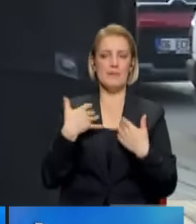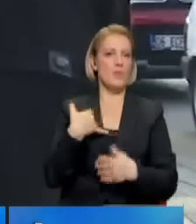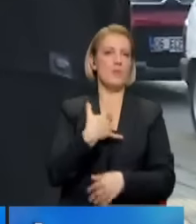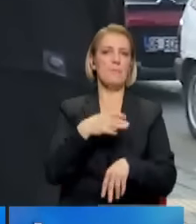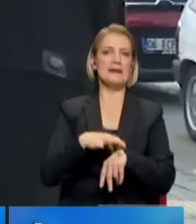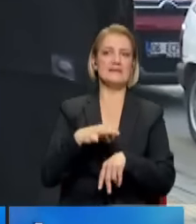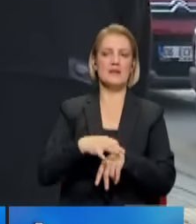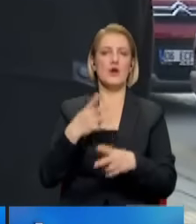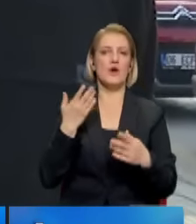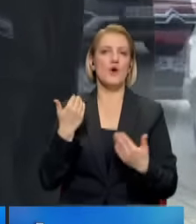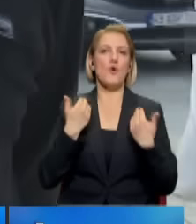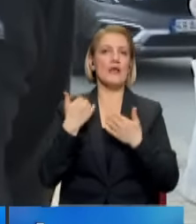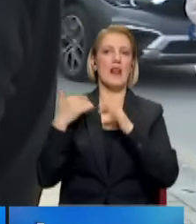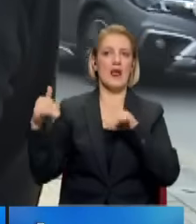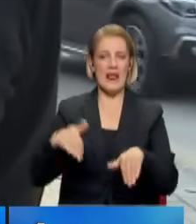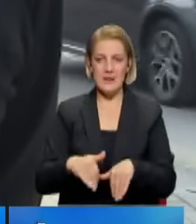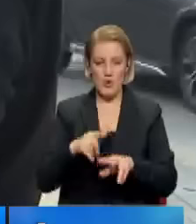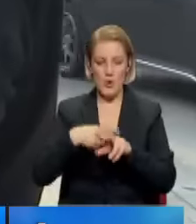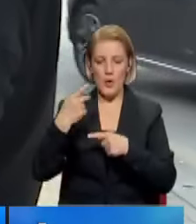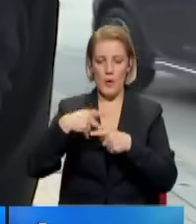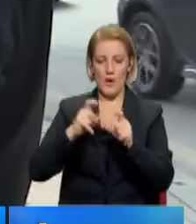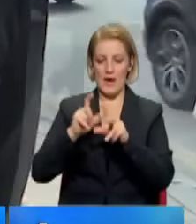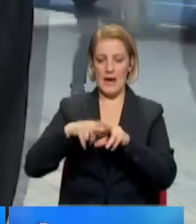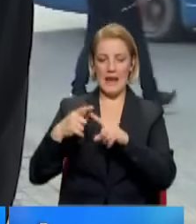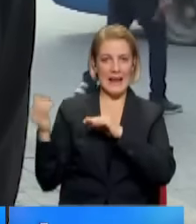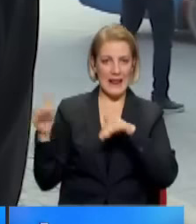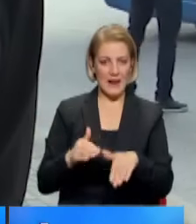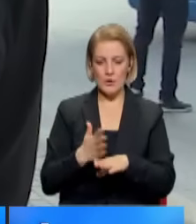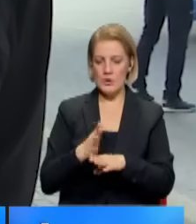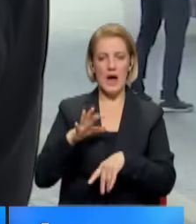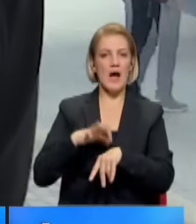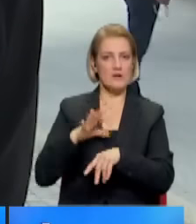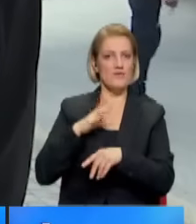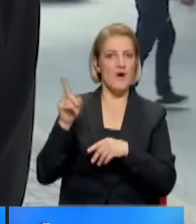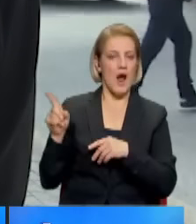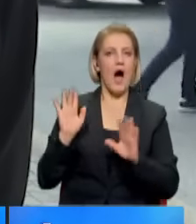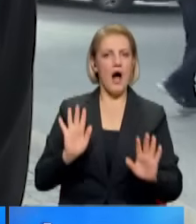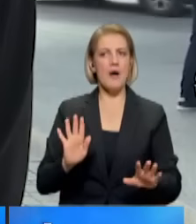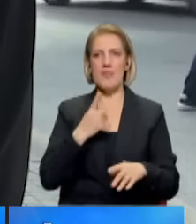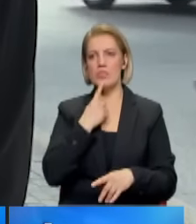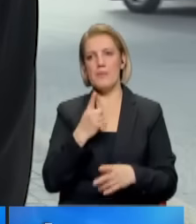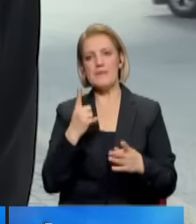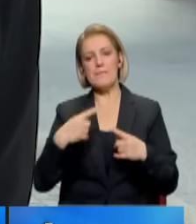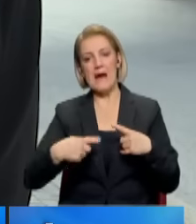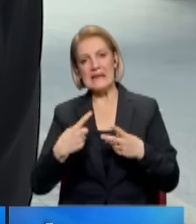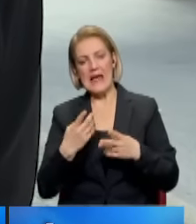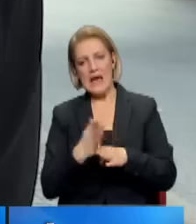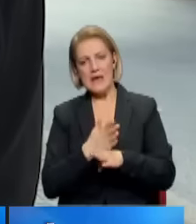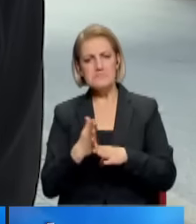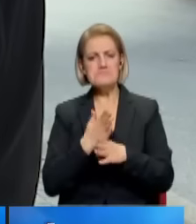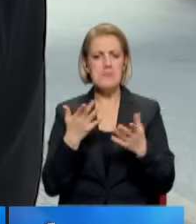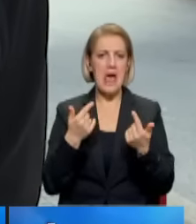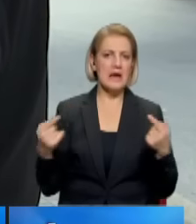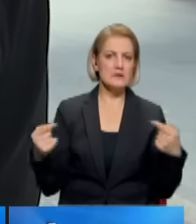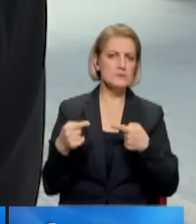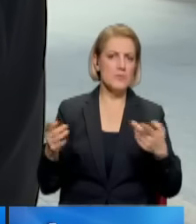rahatsız. Yozgat'tan geldik buraya. Yozgat'tan buraya neden gönderdiler efendim? Yozgat'ta hastanemiz var. Ama demek ki ya bir makine eksikliği var, ya bir doktor